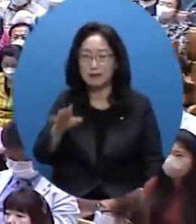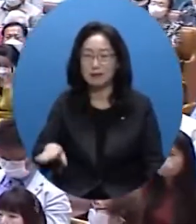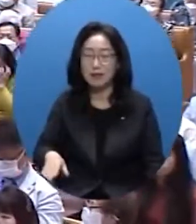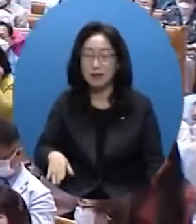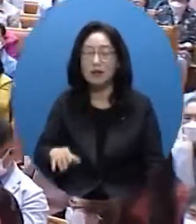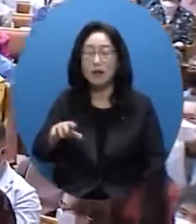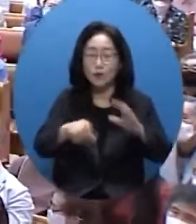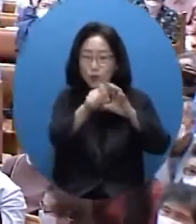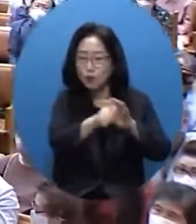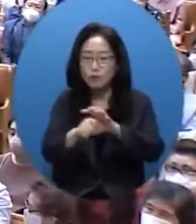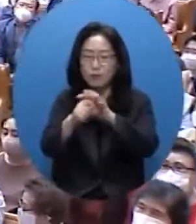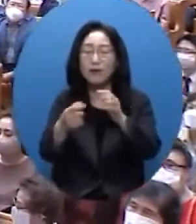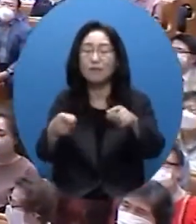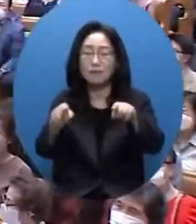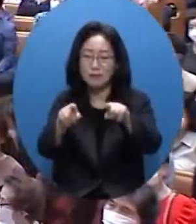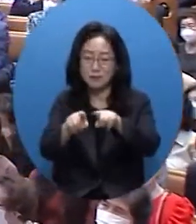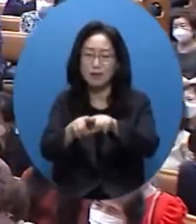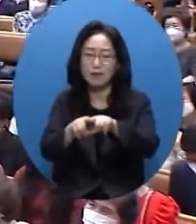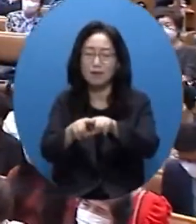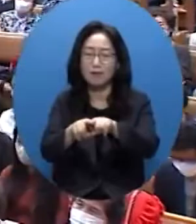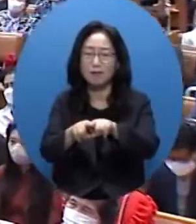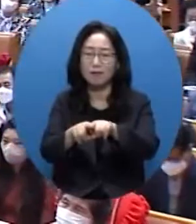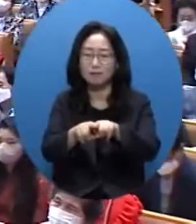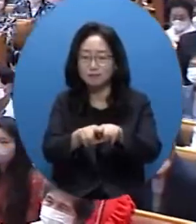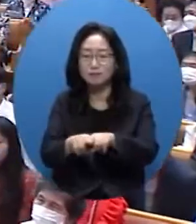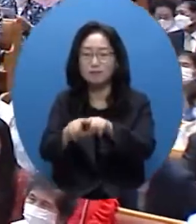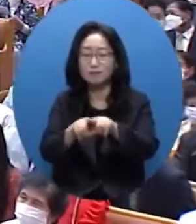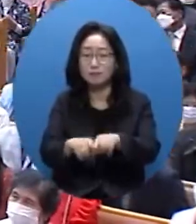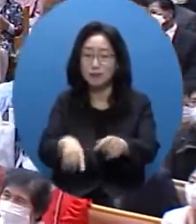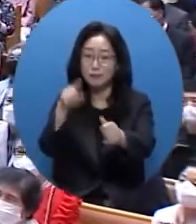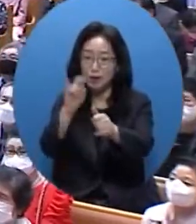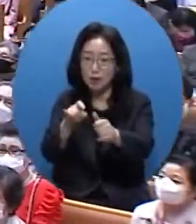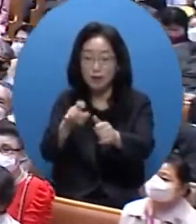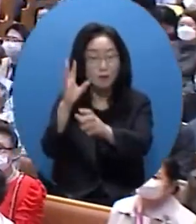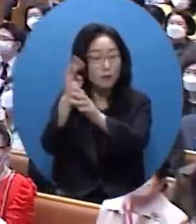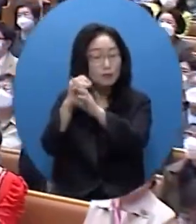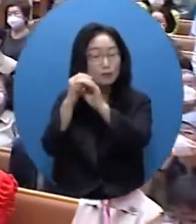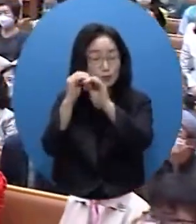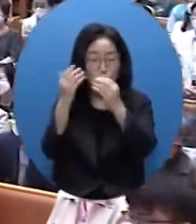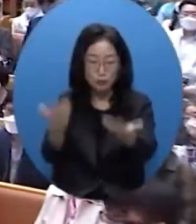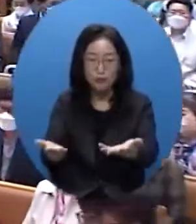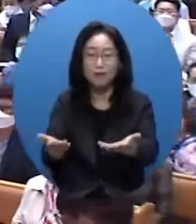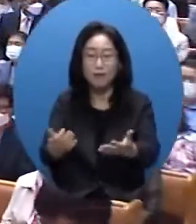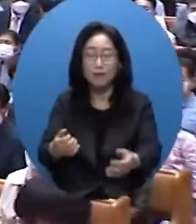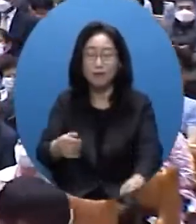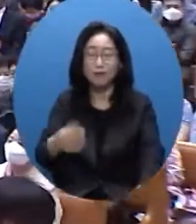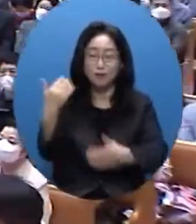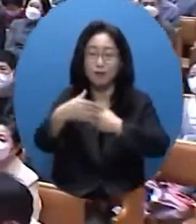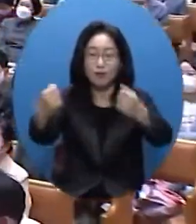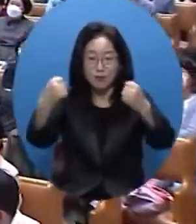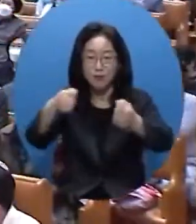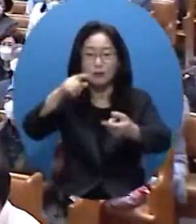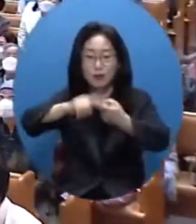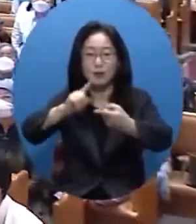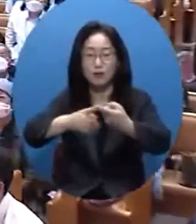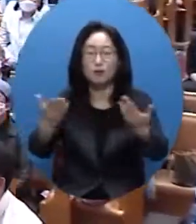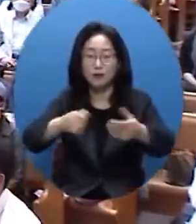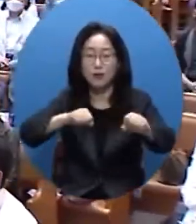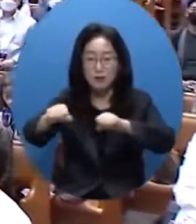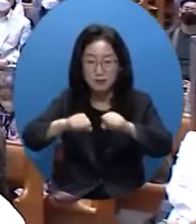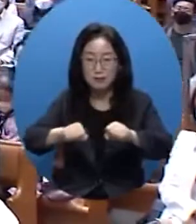함께 가는 것입니다 걸리면 또 하며 치시고 또 다시 공감도 건강했던 일을 하고